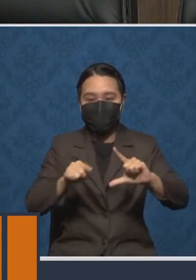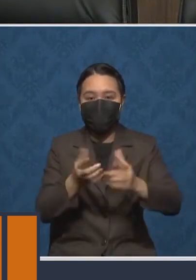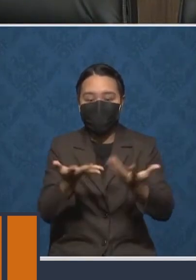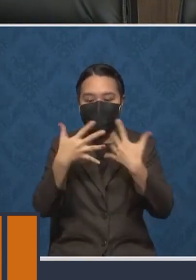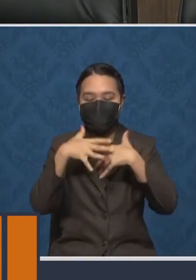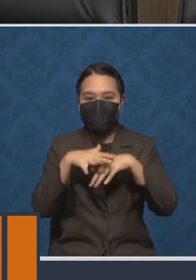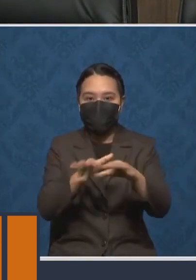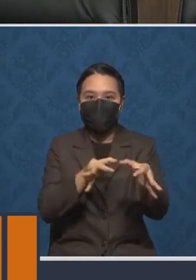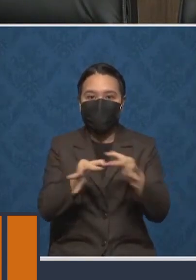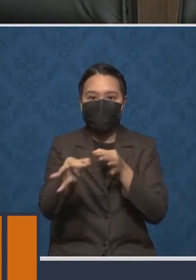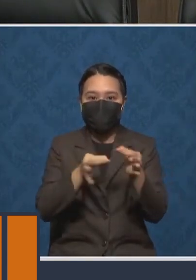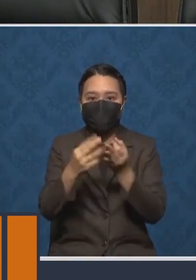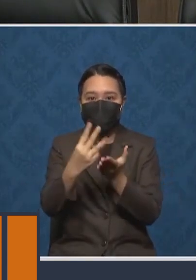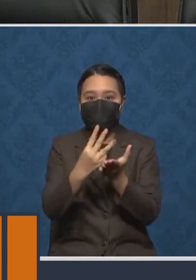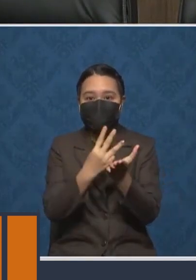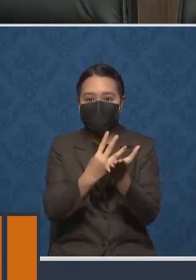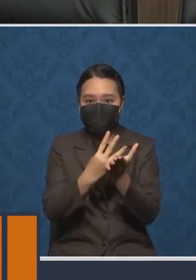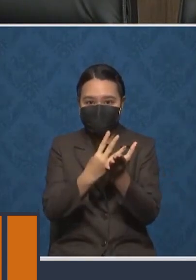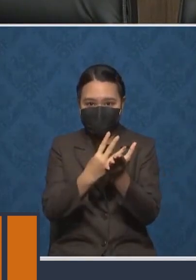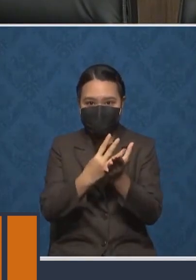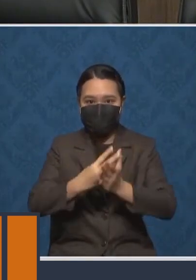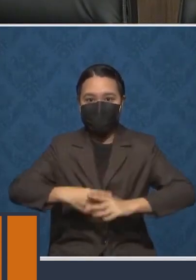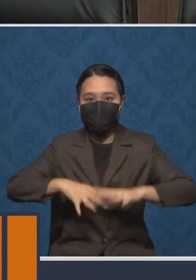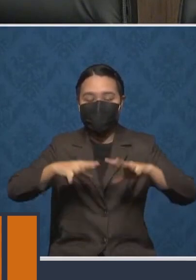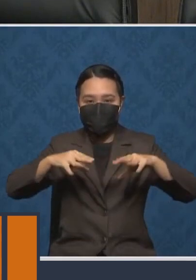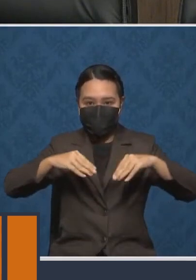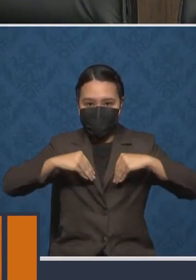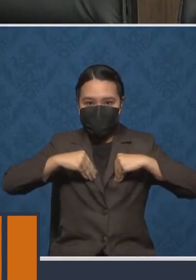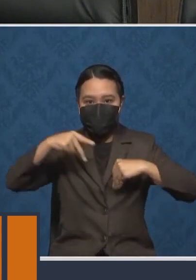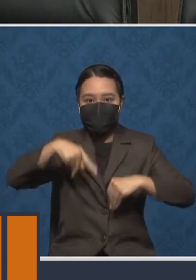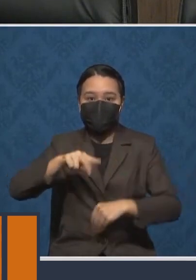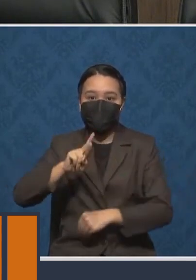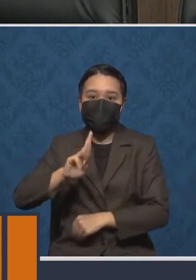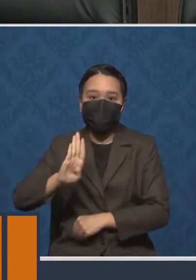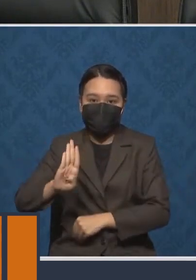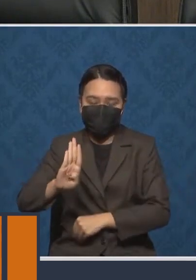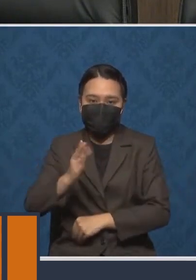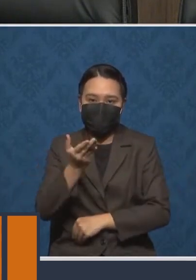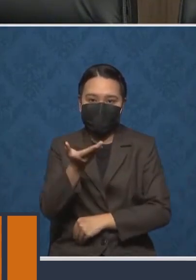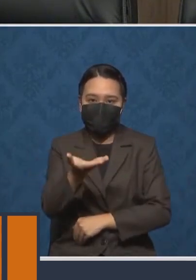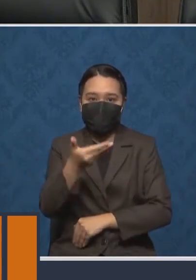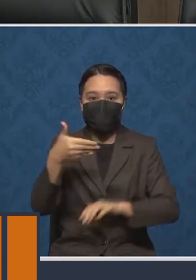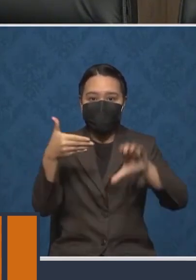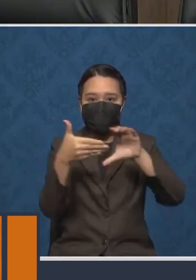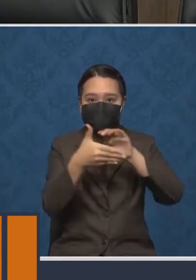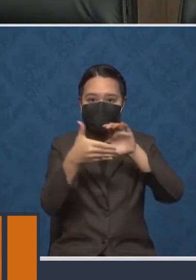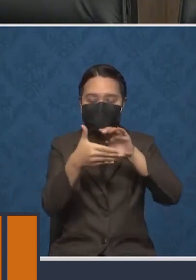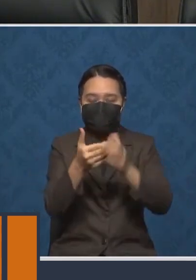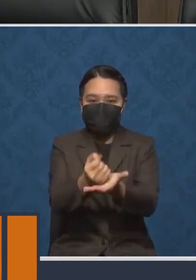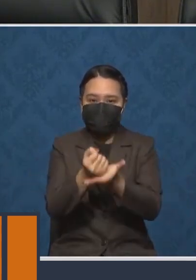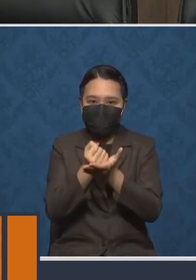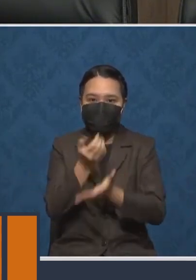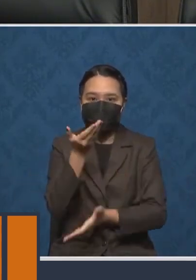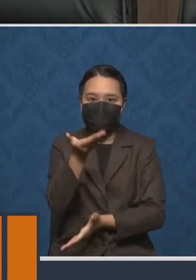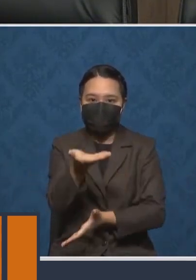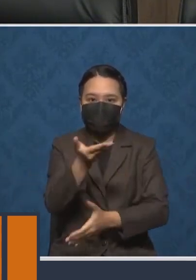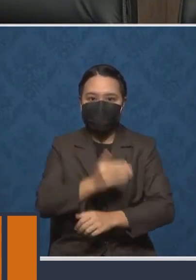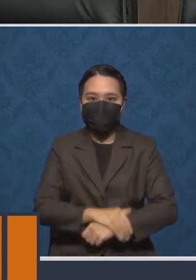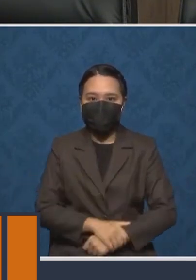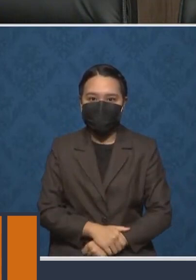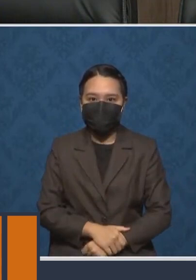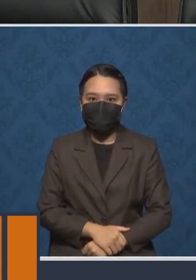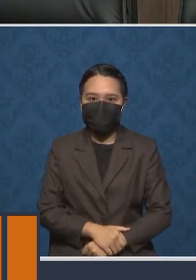าระรับหลักการของพระราชบัญญัตินี้ครับผมมีสไลด์นะครับท่านประธานครับช่วยนำเสนอด้วยครับโสด